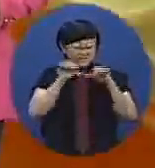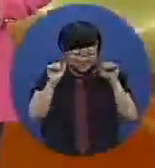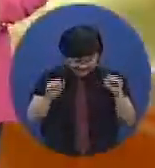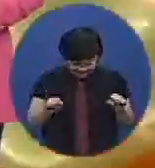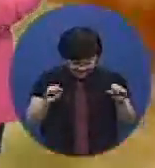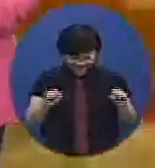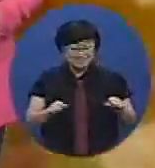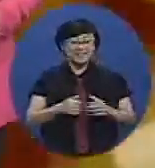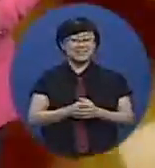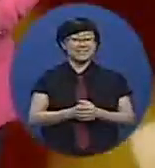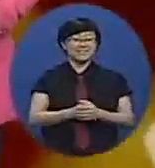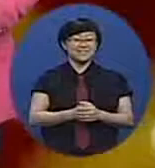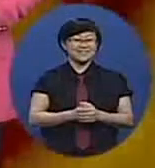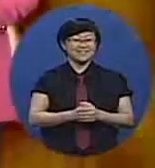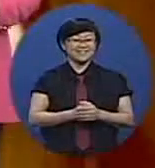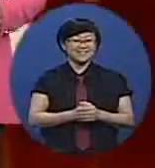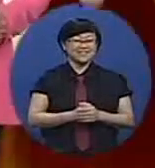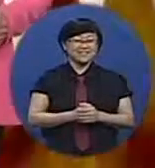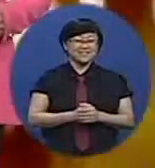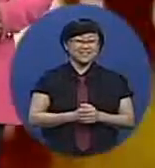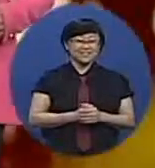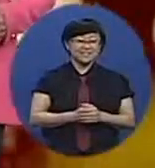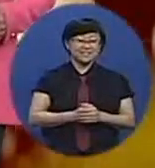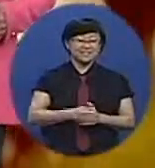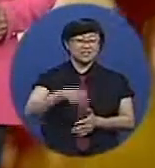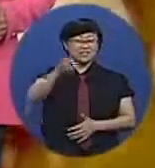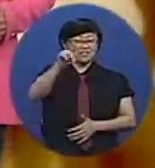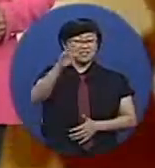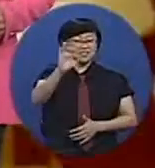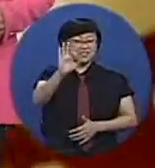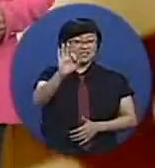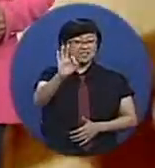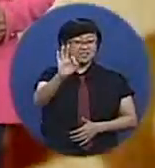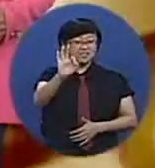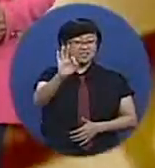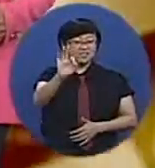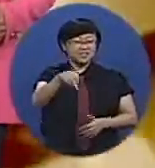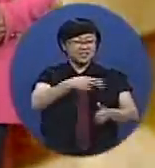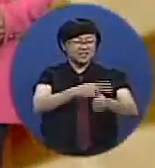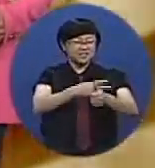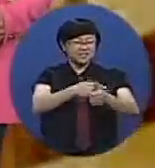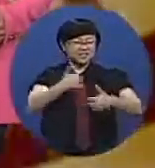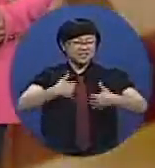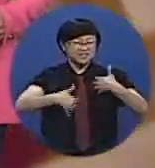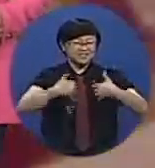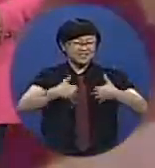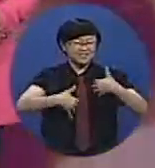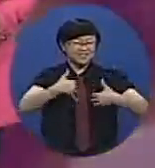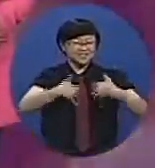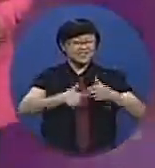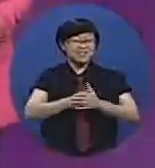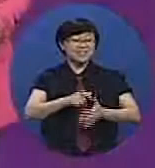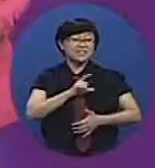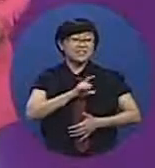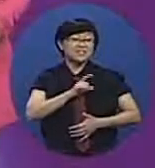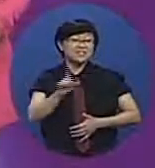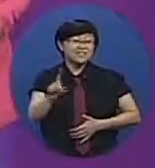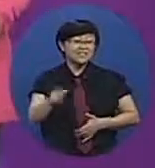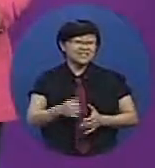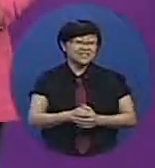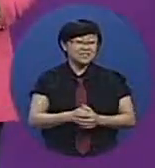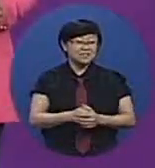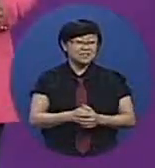안녕하세요. 안녕하세요. 네, 송범수님 네. 아유 막 반갑습니다. 네, 감사합니다. 성함이 네. 어떻게